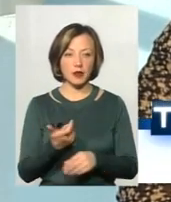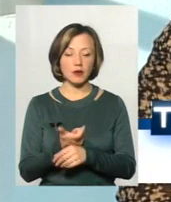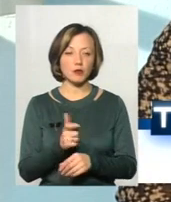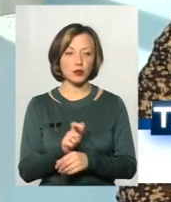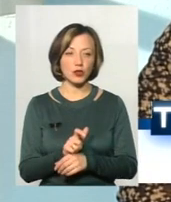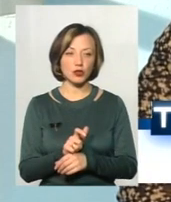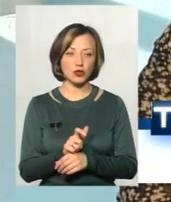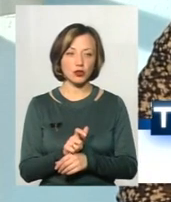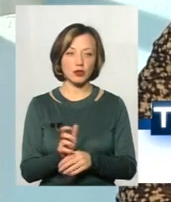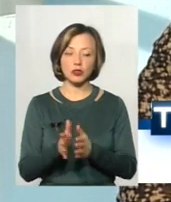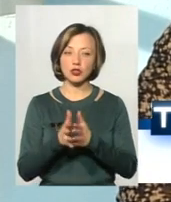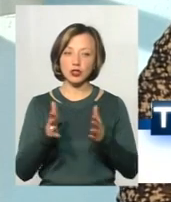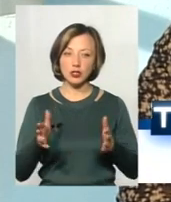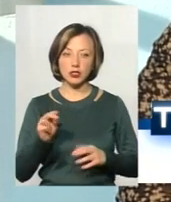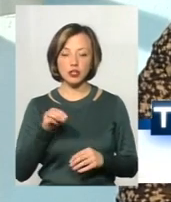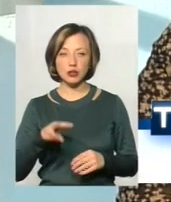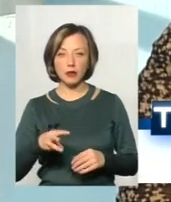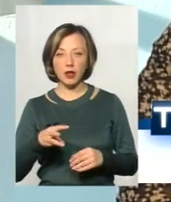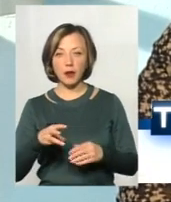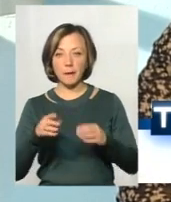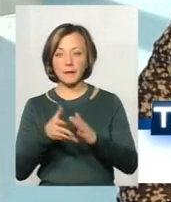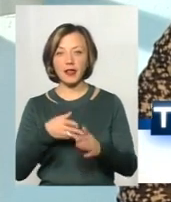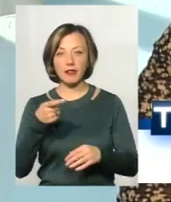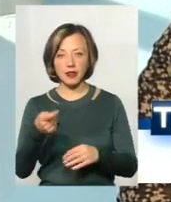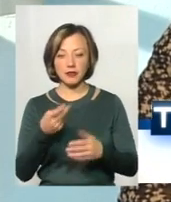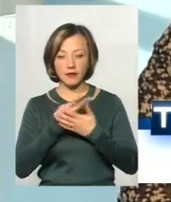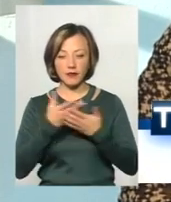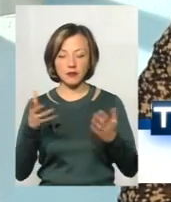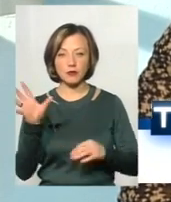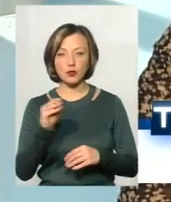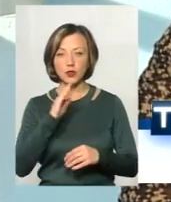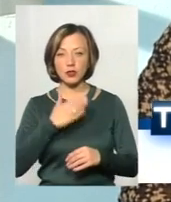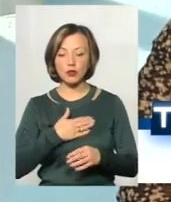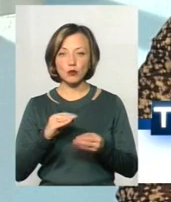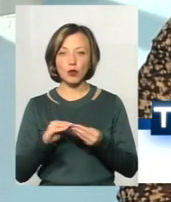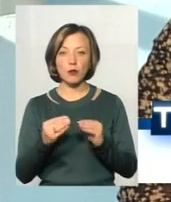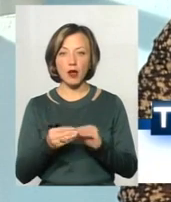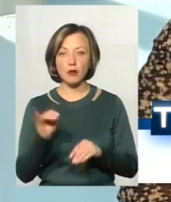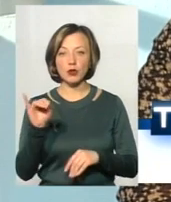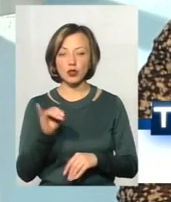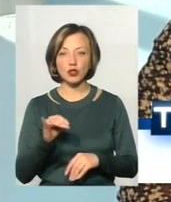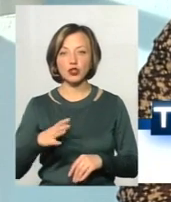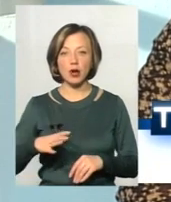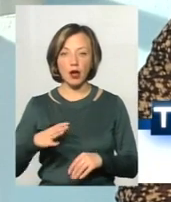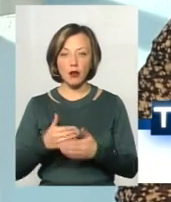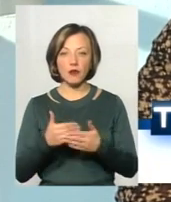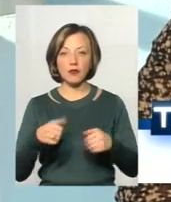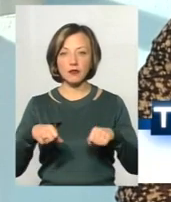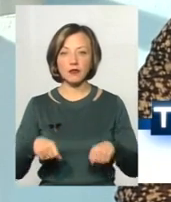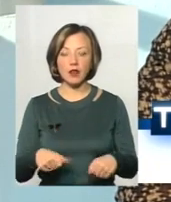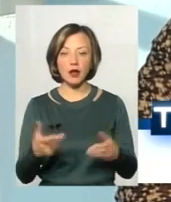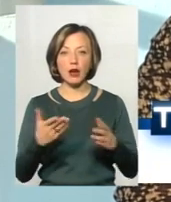вже ширше, ніж в петиції висвітлено всю нашу проблему. І чекаємо від влади